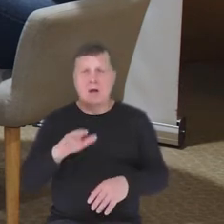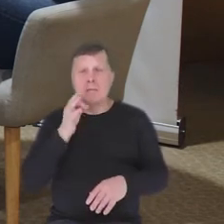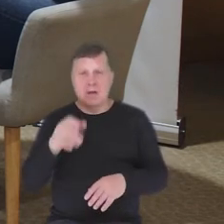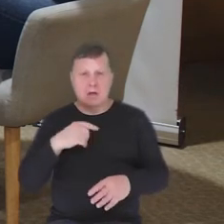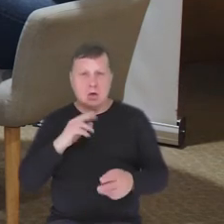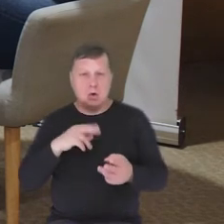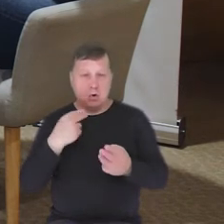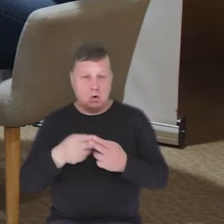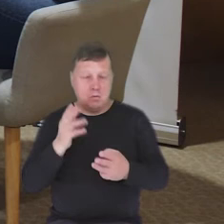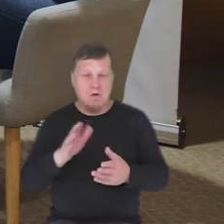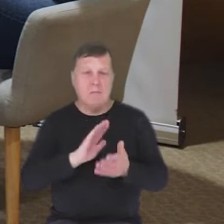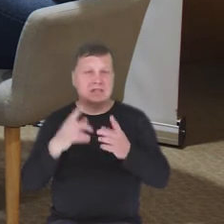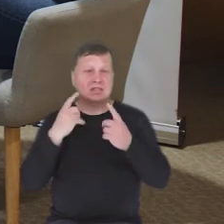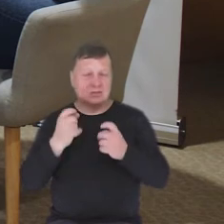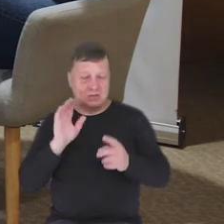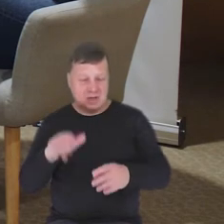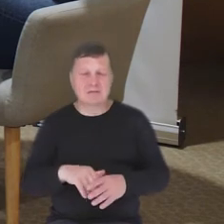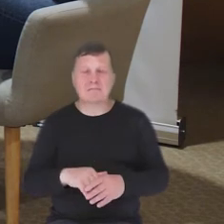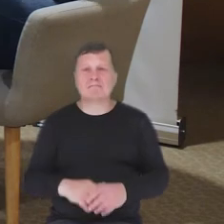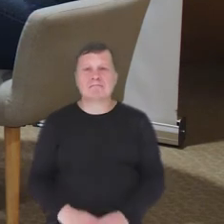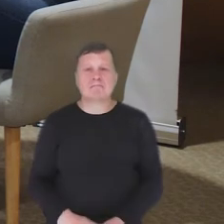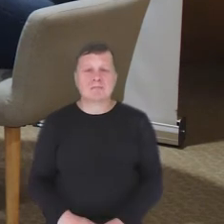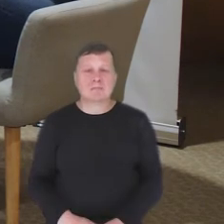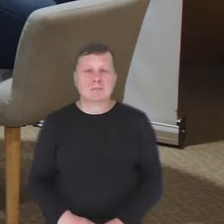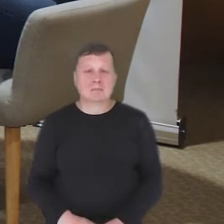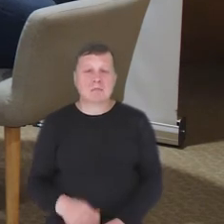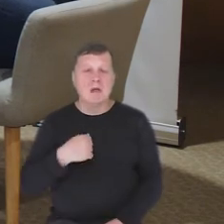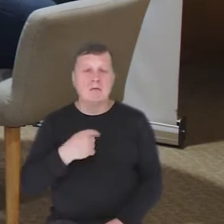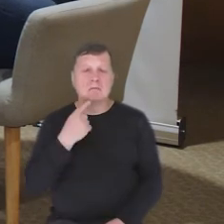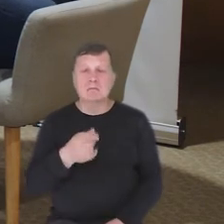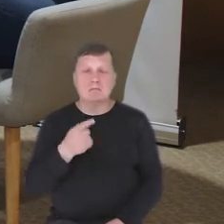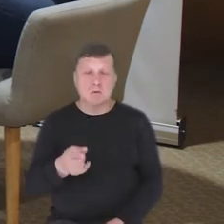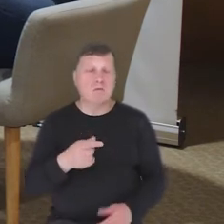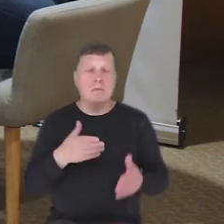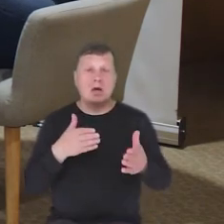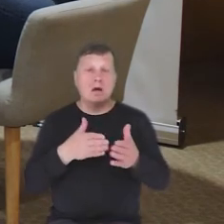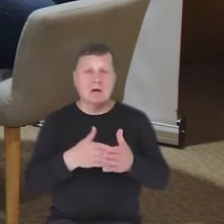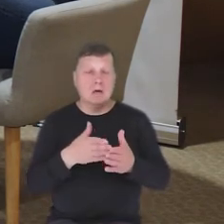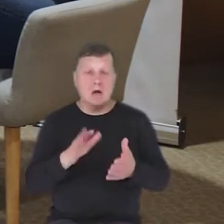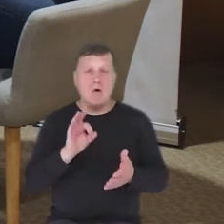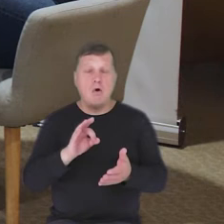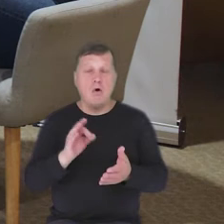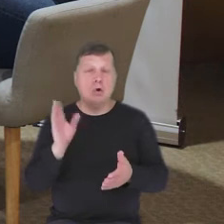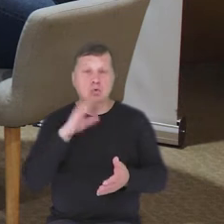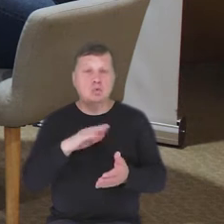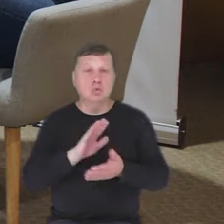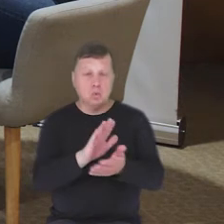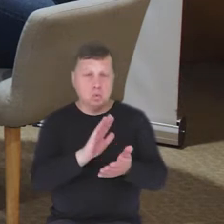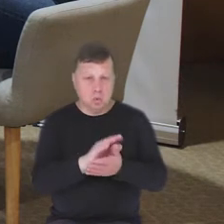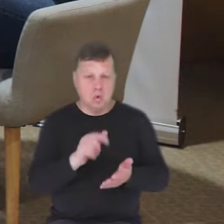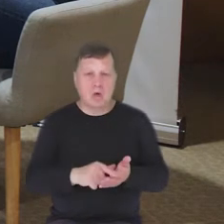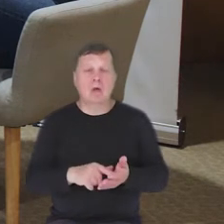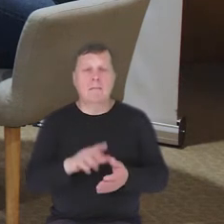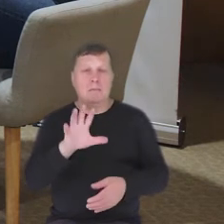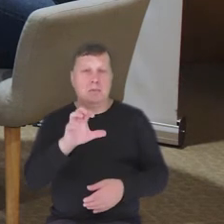żadnych dygresji i żartów, ja stawiam taką granicę, jeżeli chodzi o nakład, ale ja stawiam do